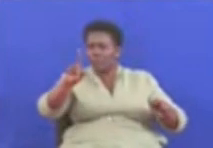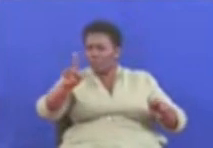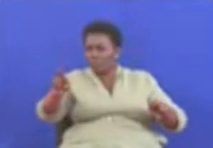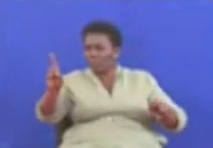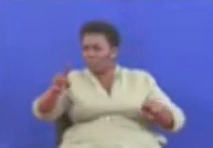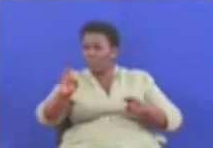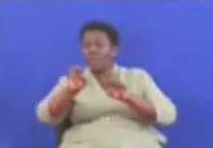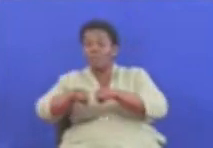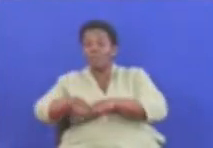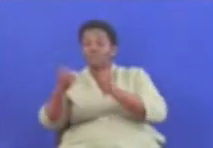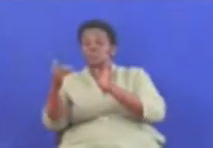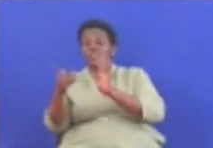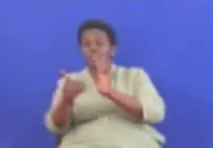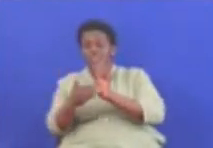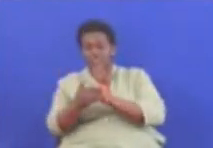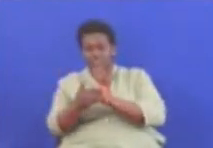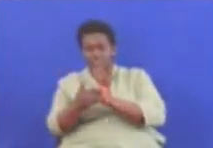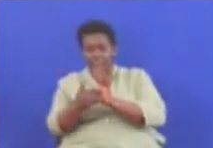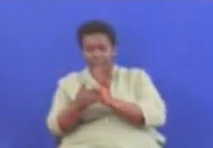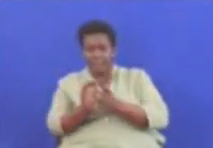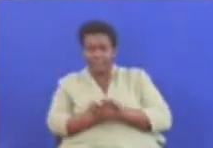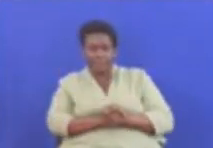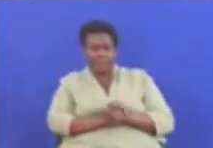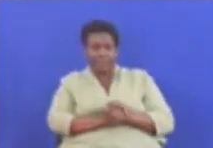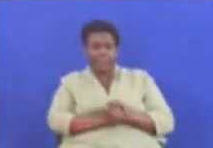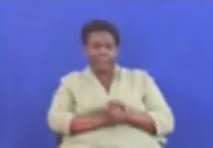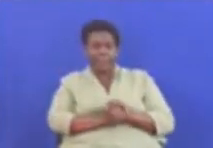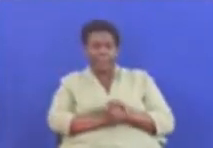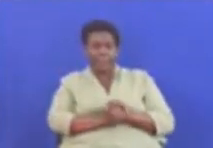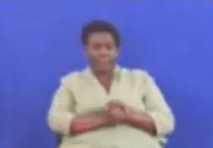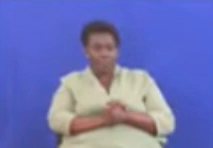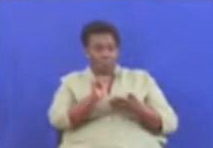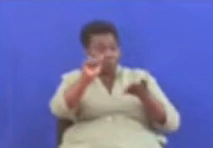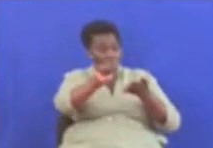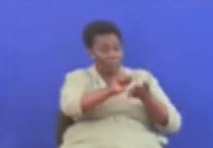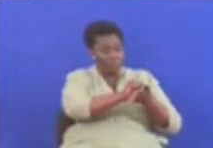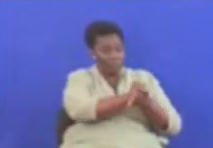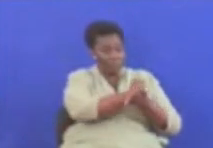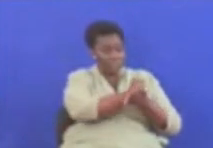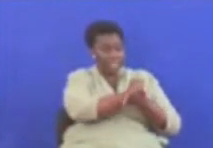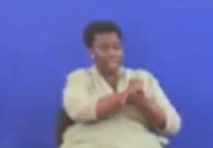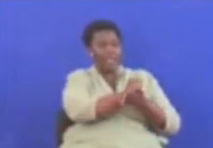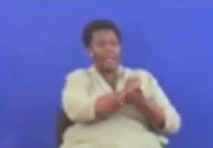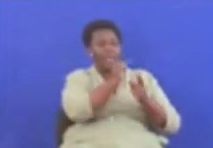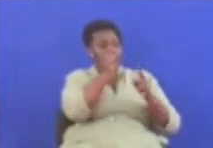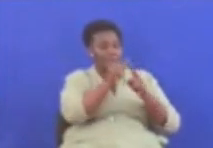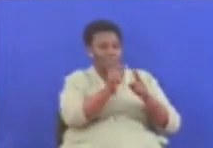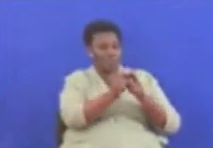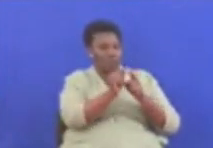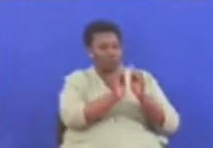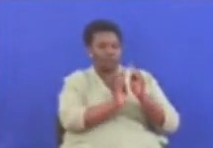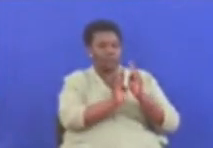kukiuka sheria ya shirika la utafiti wa viwanda TILDO kwa kufuta maneno not exceeding 15,000